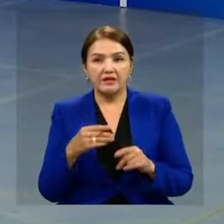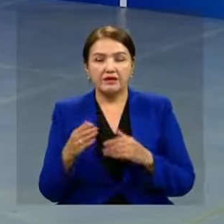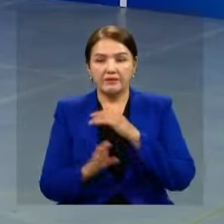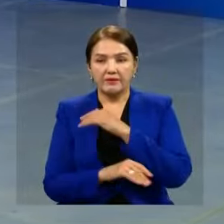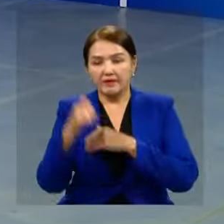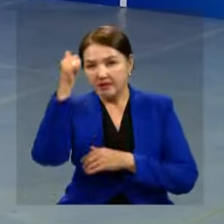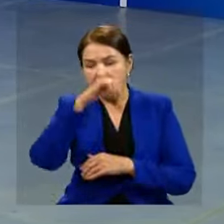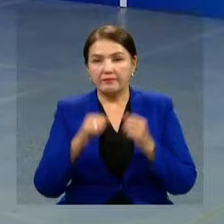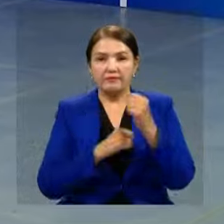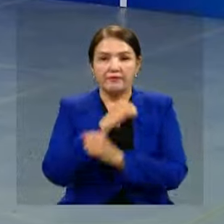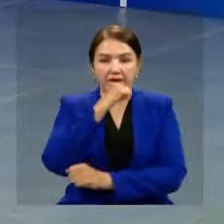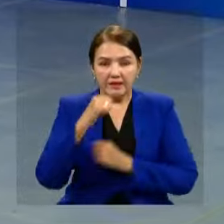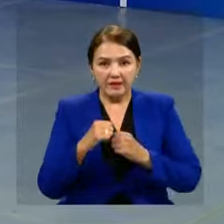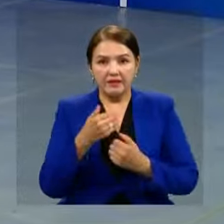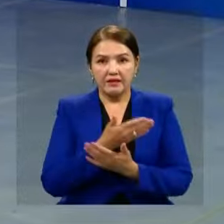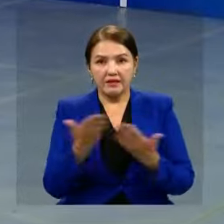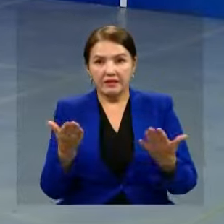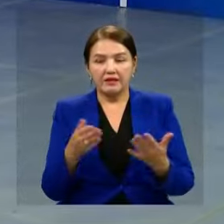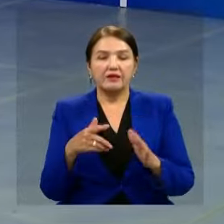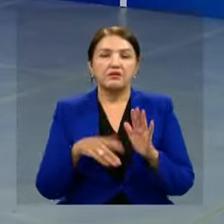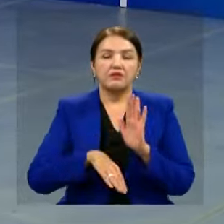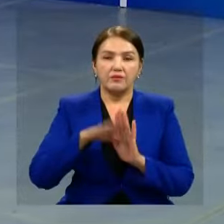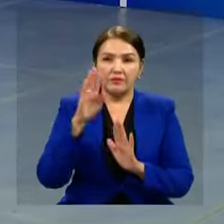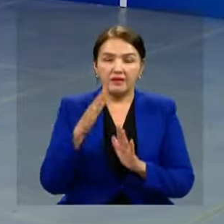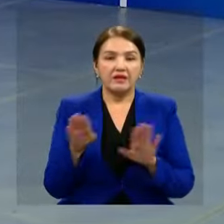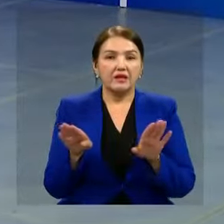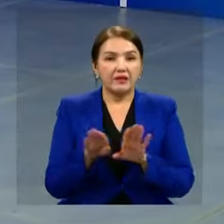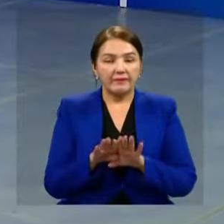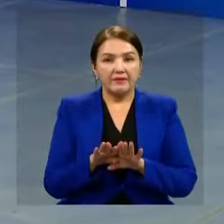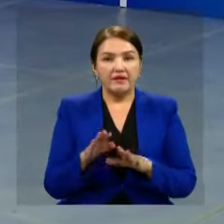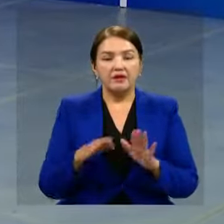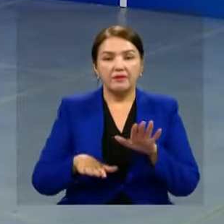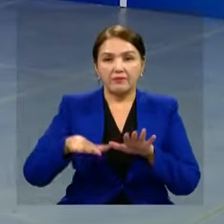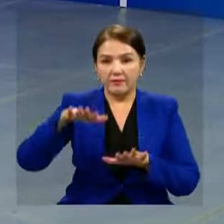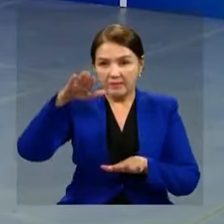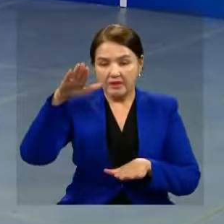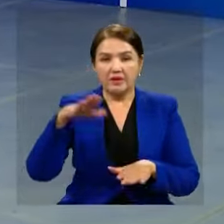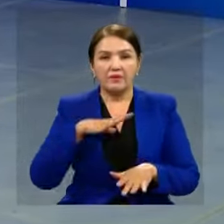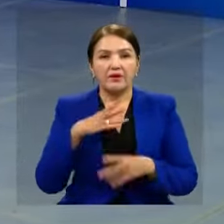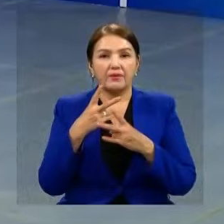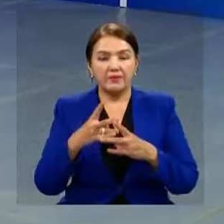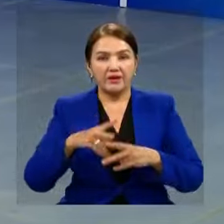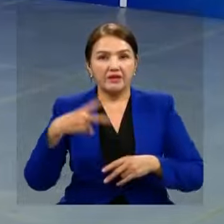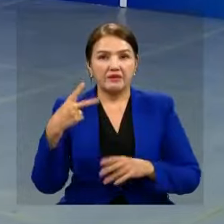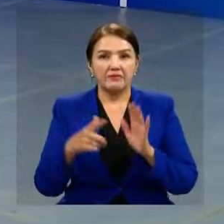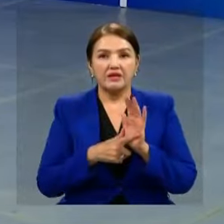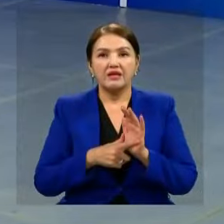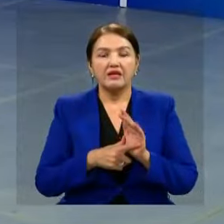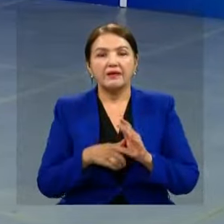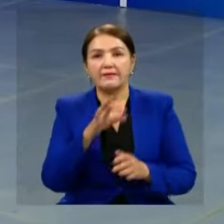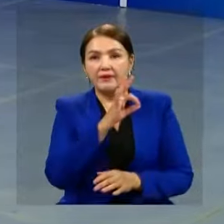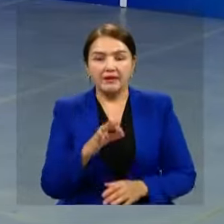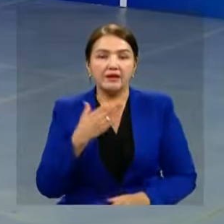последний год материальное положение их и их семей улучшилось. Также на явный рост и благосостояние указали более